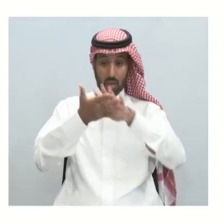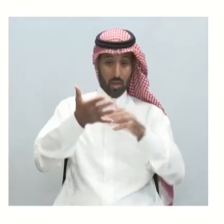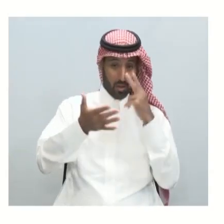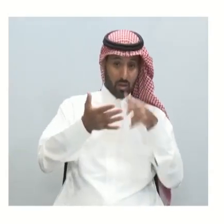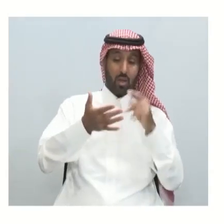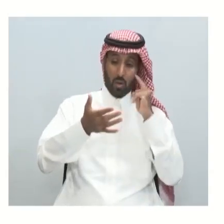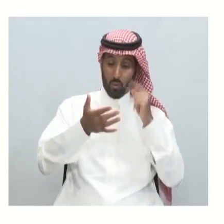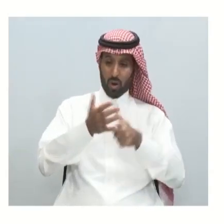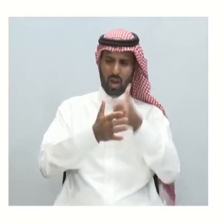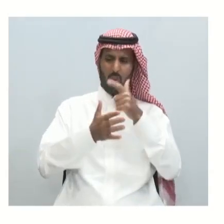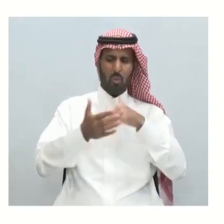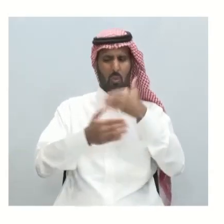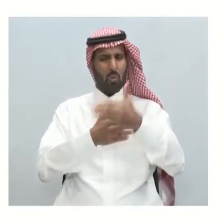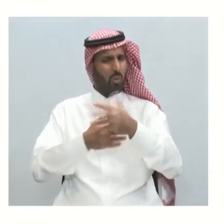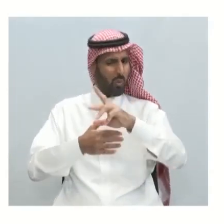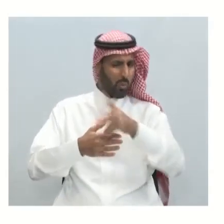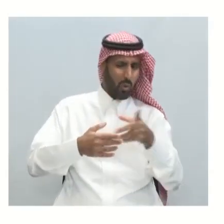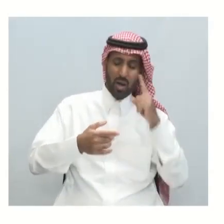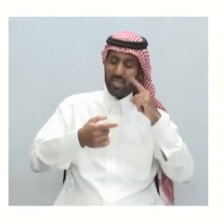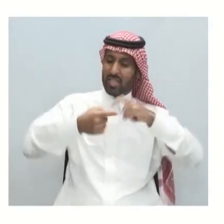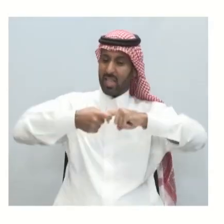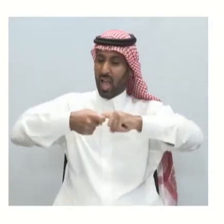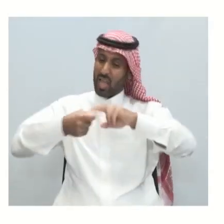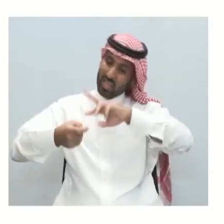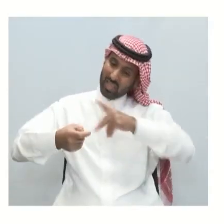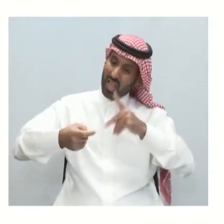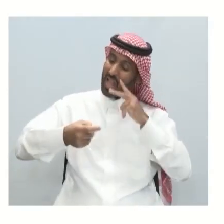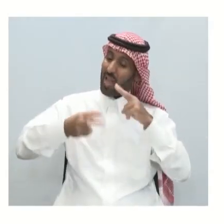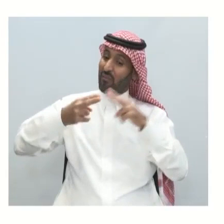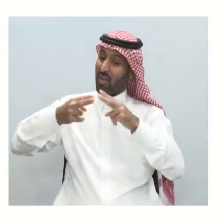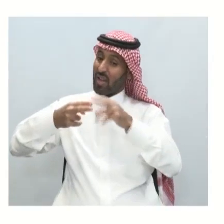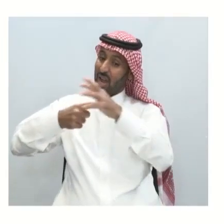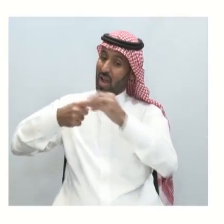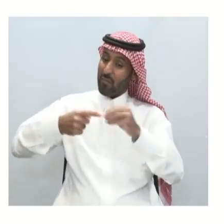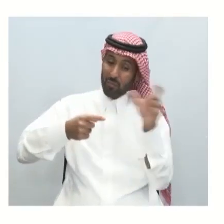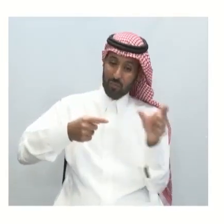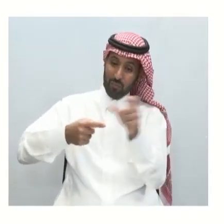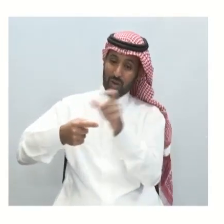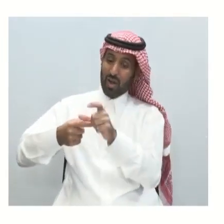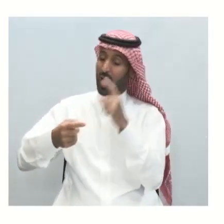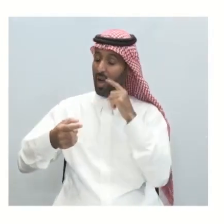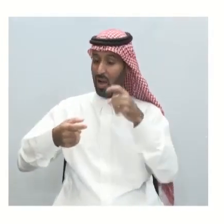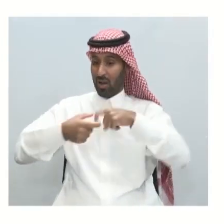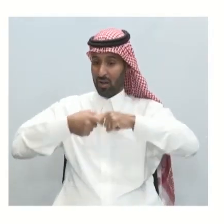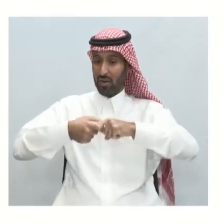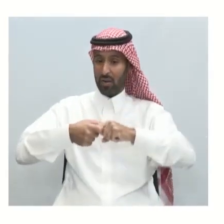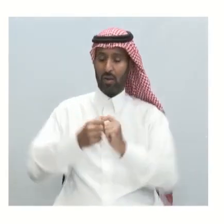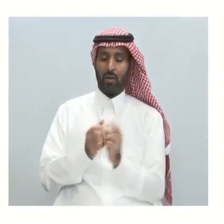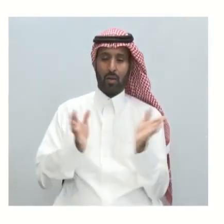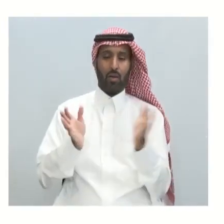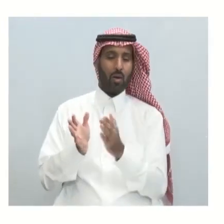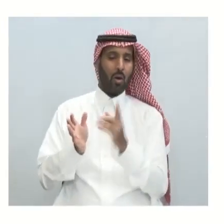نستطيع توقع نوع الروابط باستعمال فرق الكهروسالبيه بين العناصر المكونه للرابطه